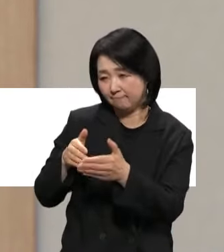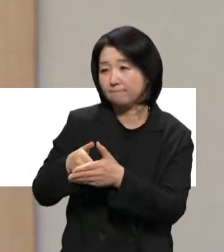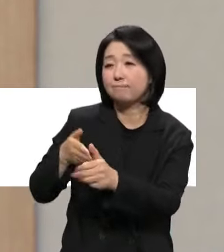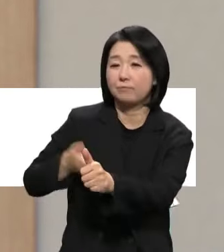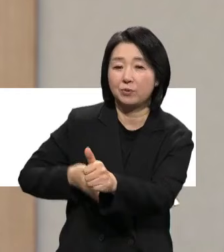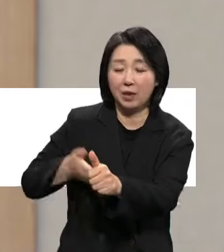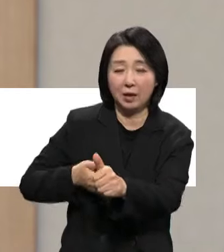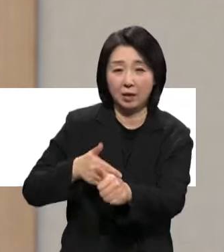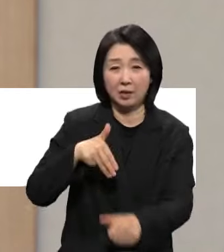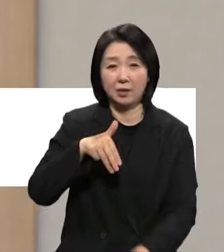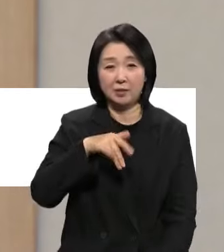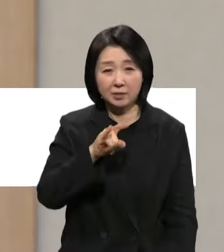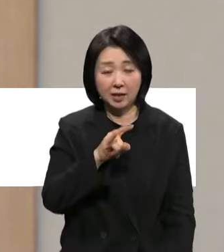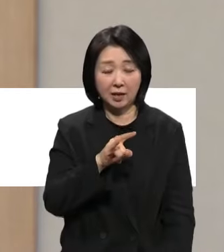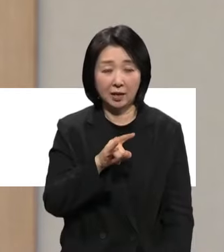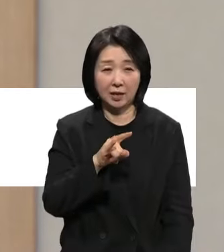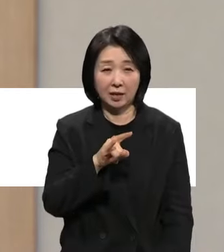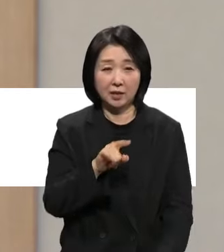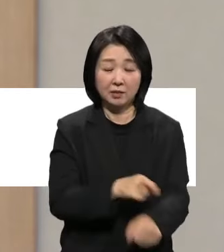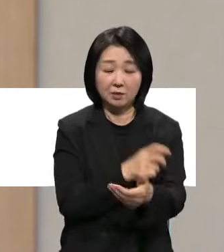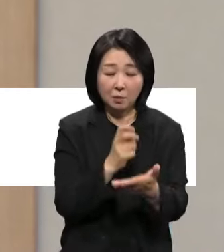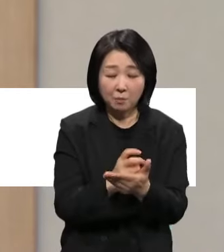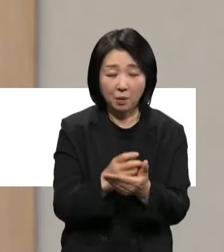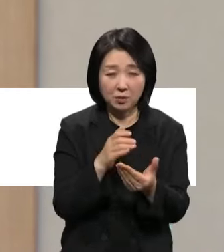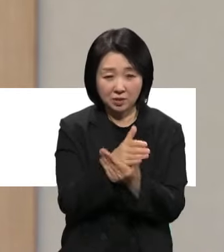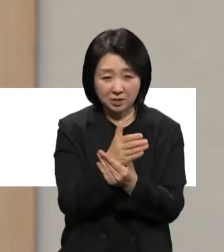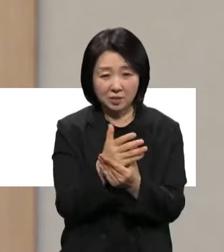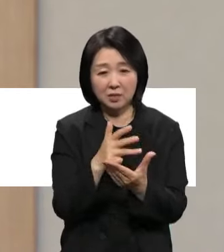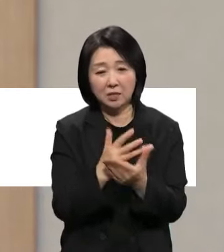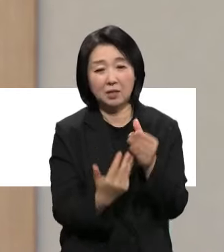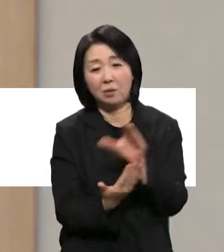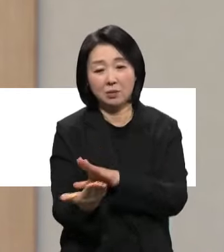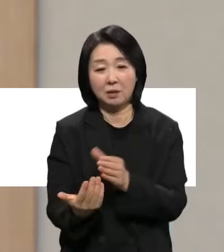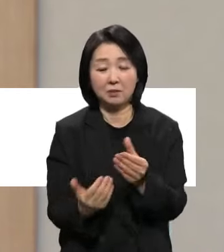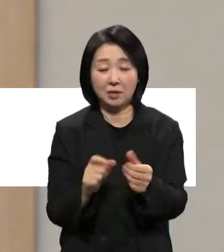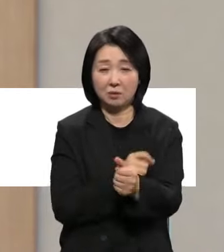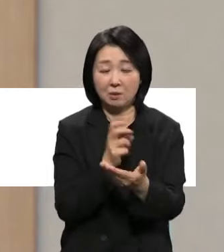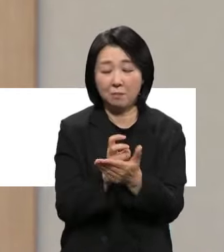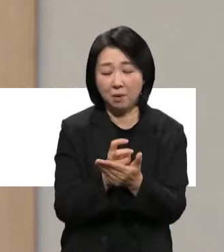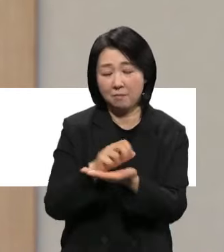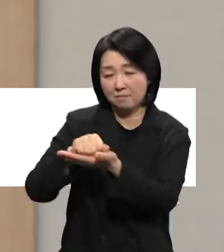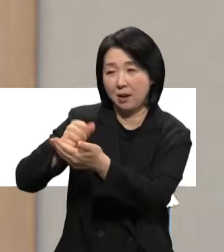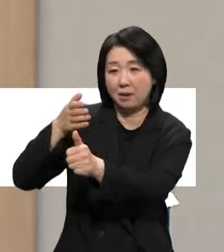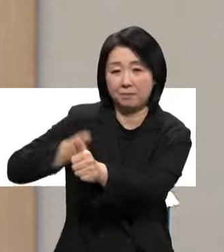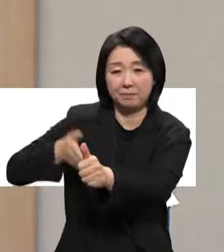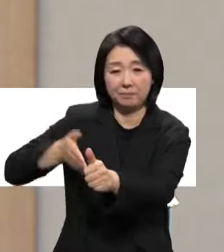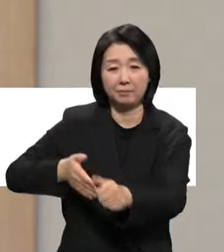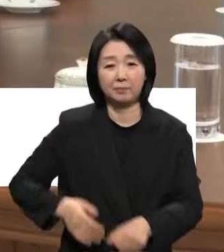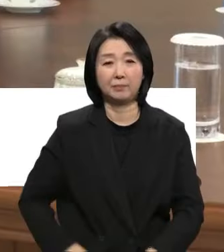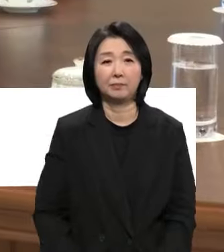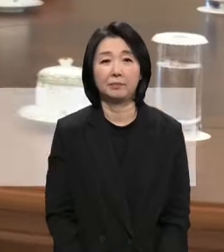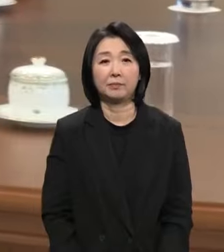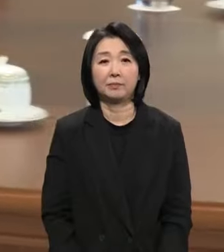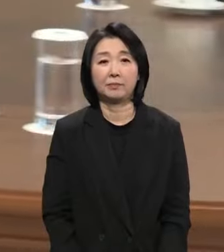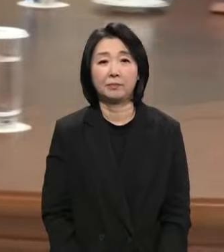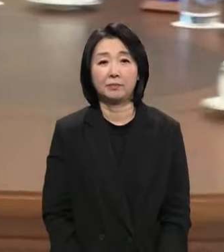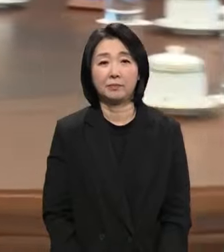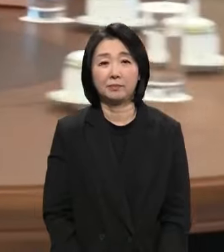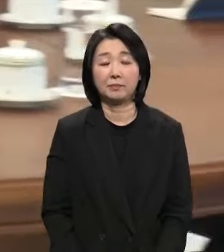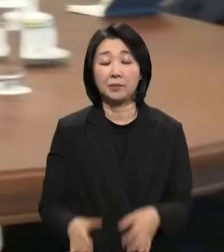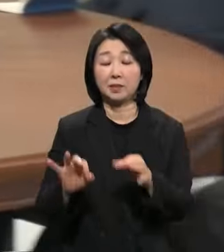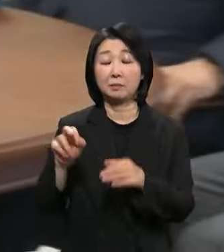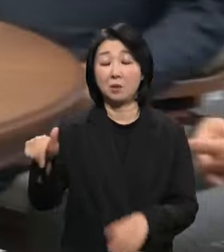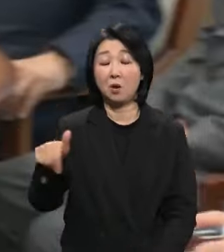최혜병 특검법이나 또 이태원 참사 특별법을 적극적으로 수용해 주실 것을 요청드립니다. 김건희 여사